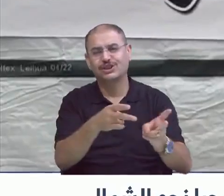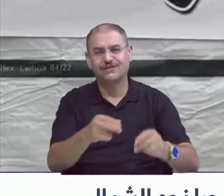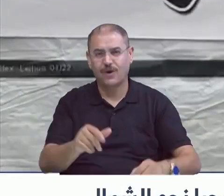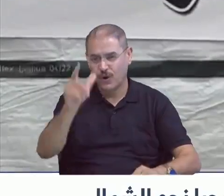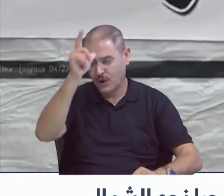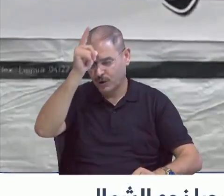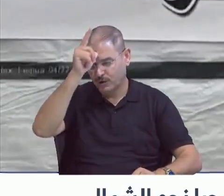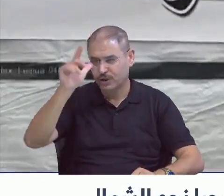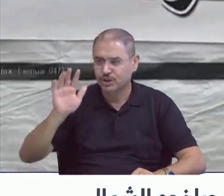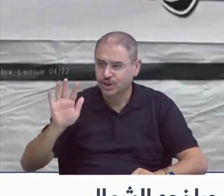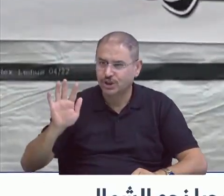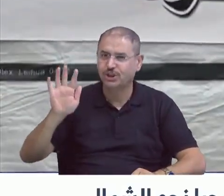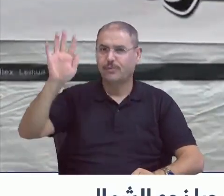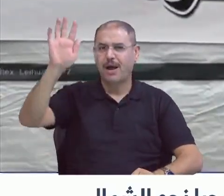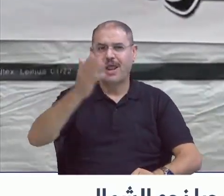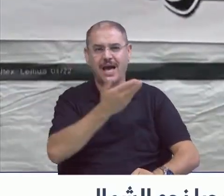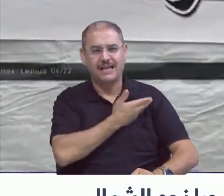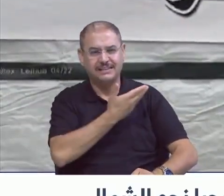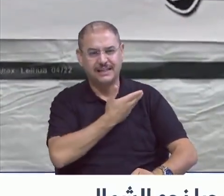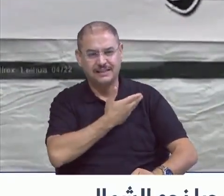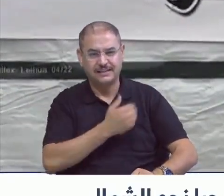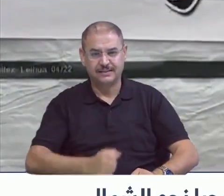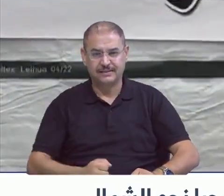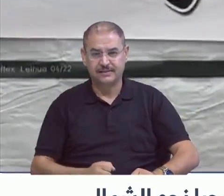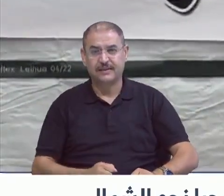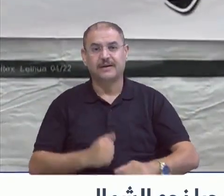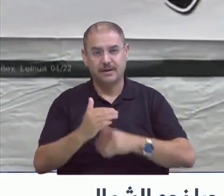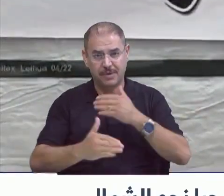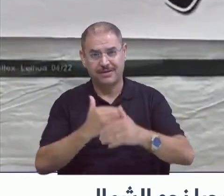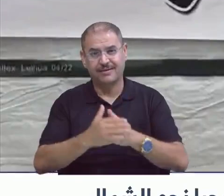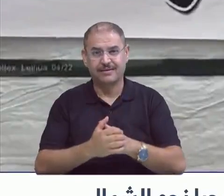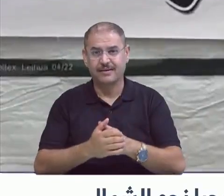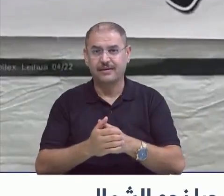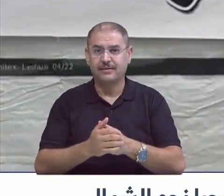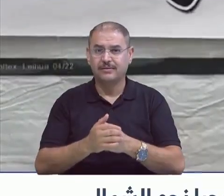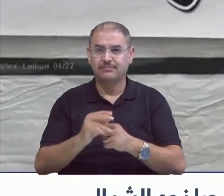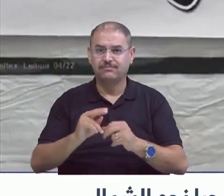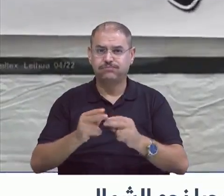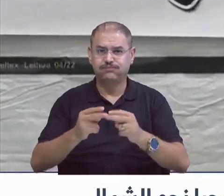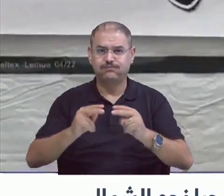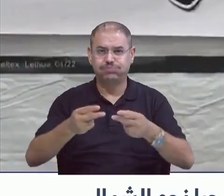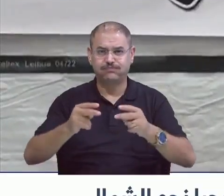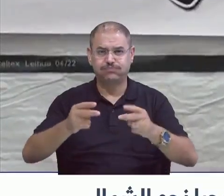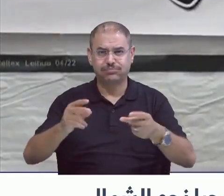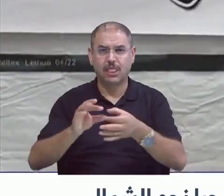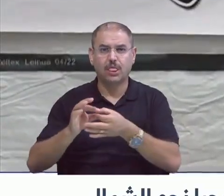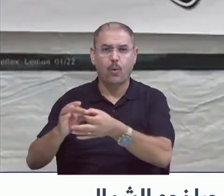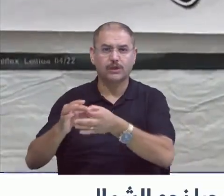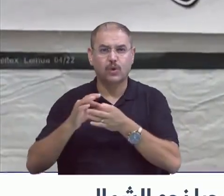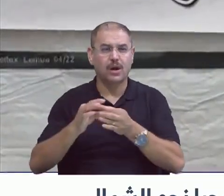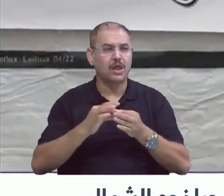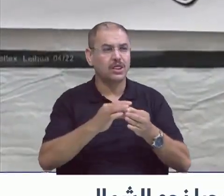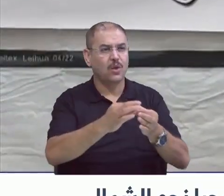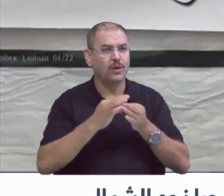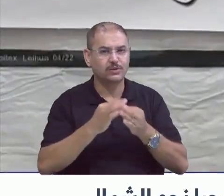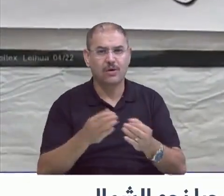في شمال القطاع كمرحلة ثانية. بعد ذلك سيتم التوصل والتواصل مع أكثر